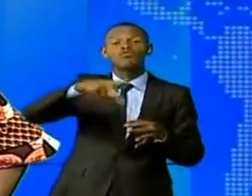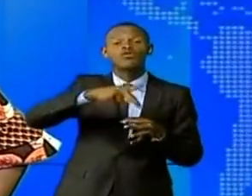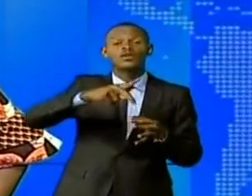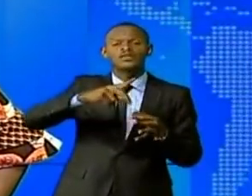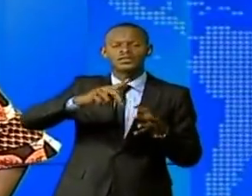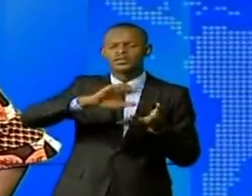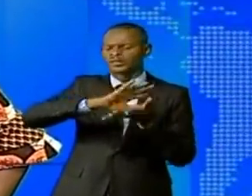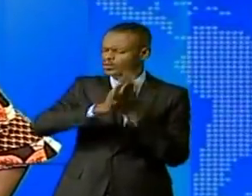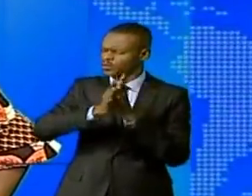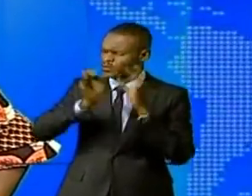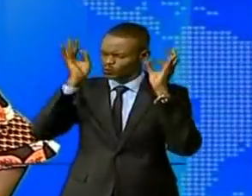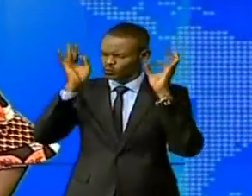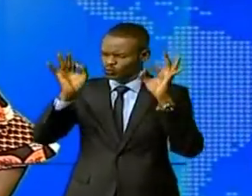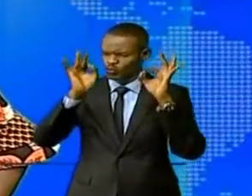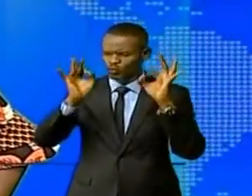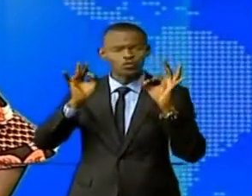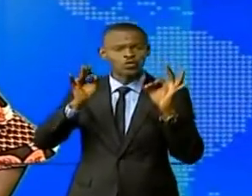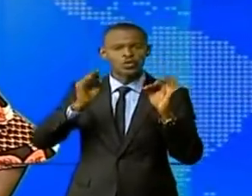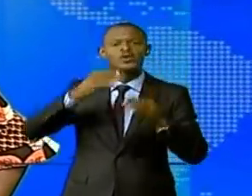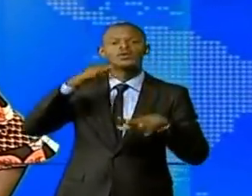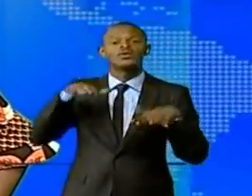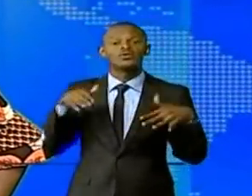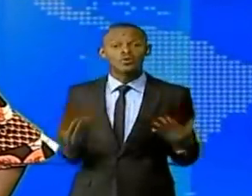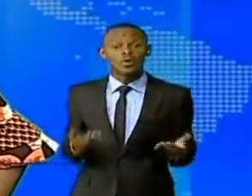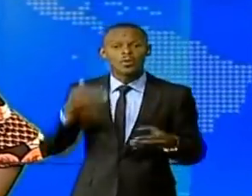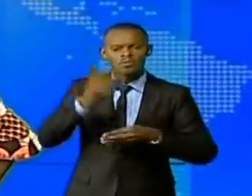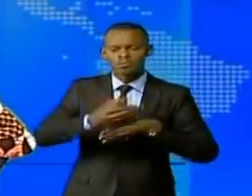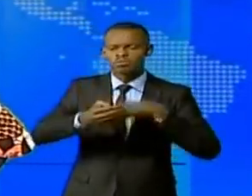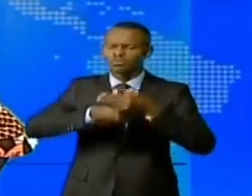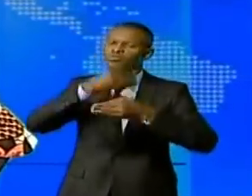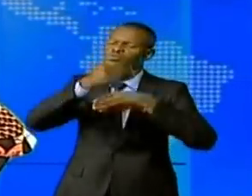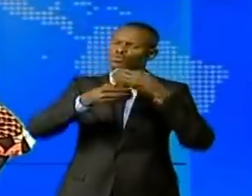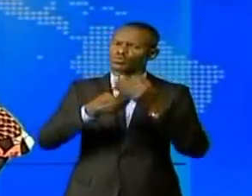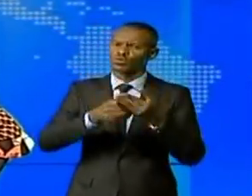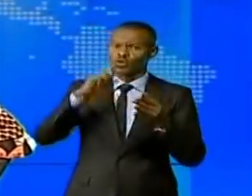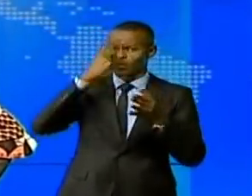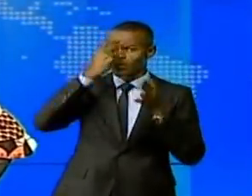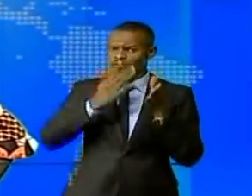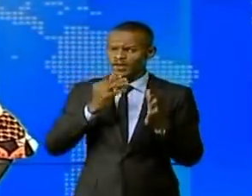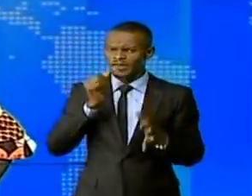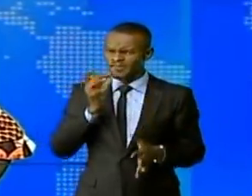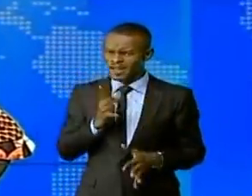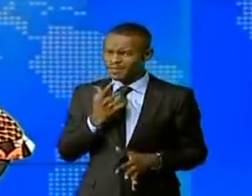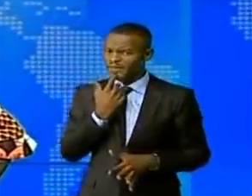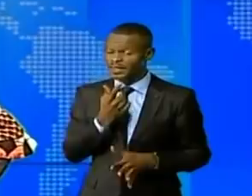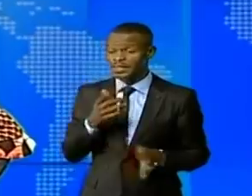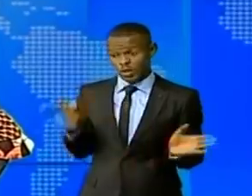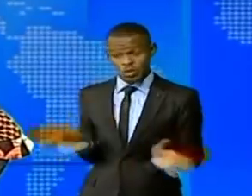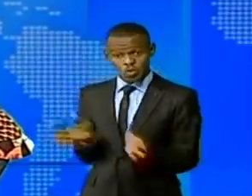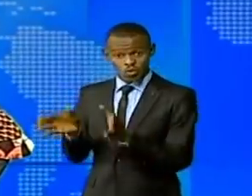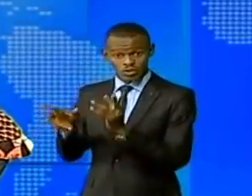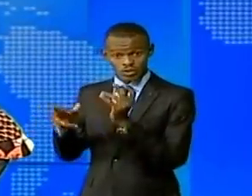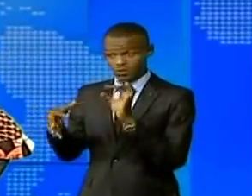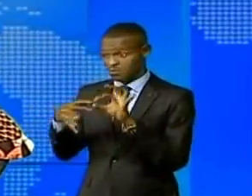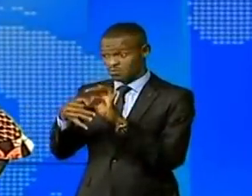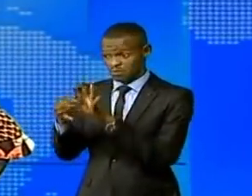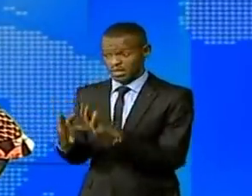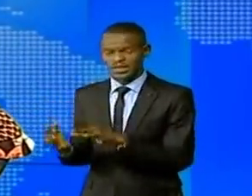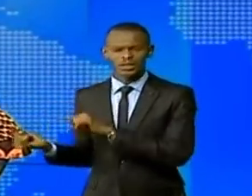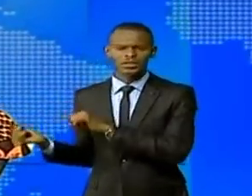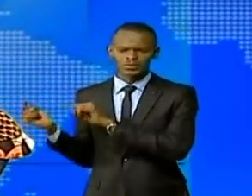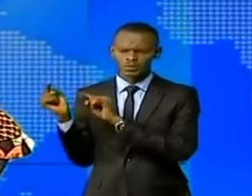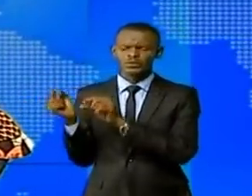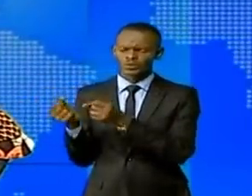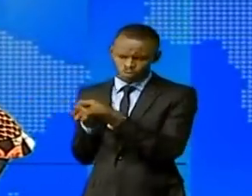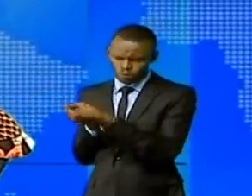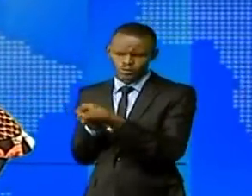instruit toutes les entreprises partenaires exécutantes d'accélérer le travaux. Elle a ensuite fait la ronde de chantier accompagnée du